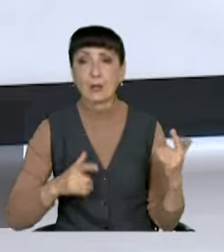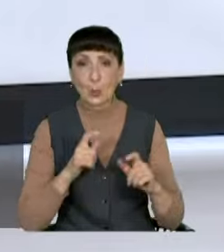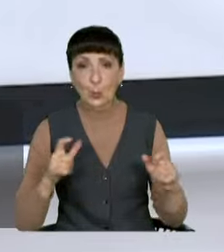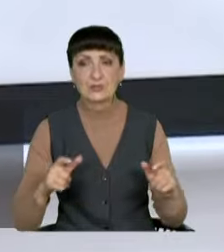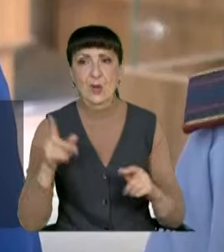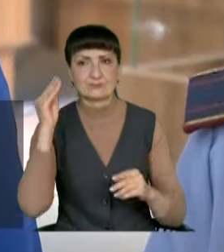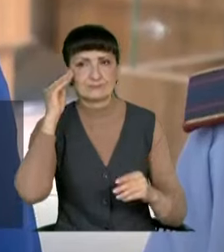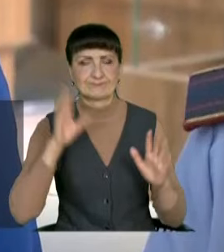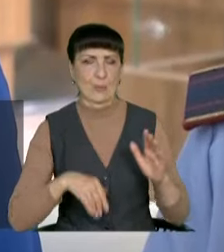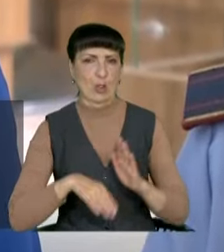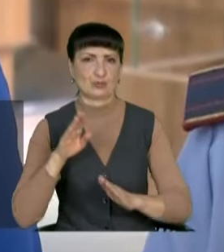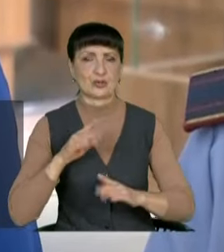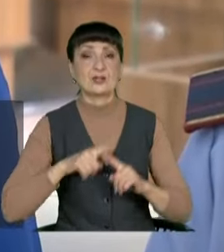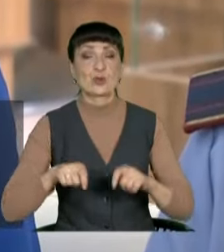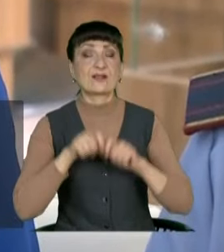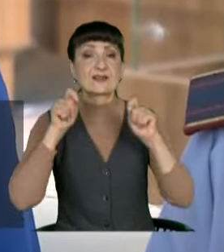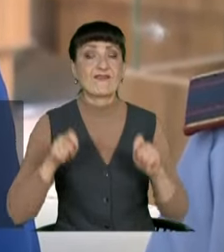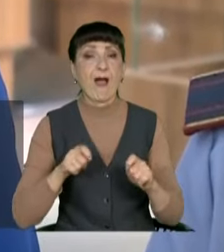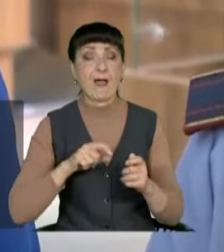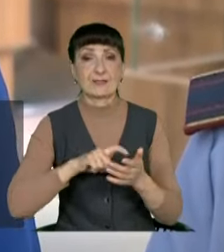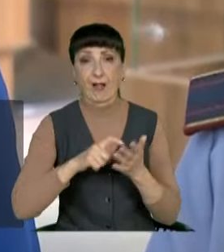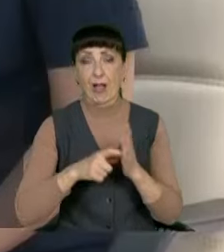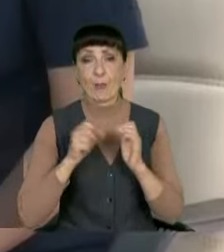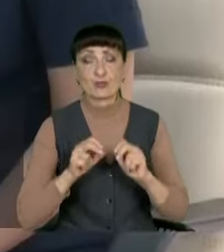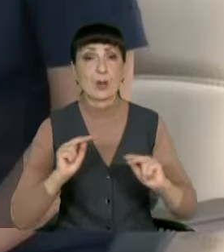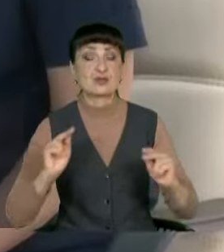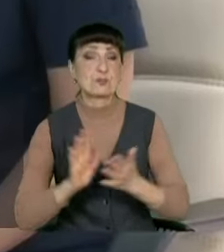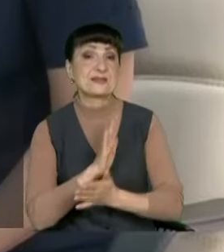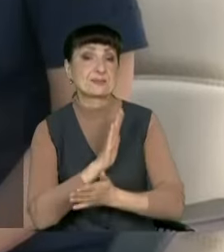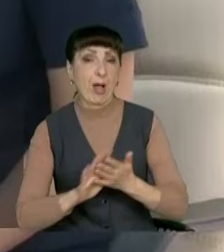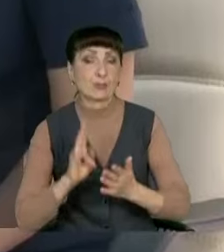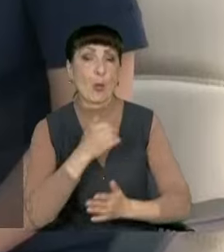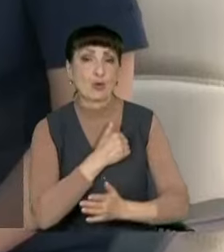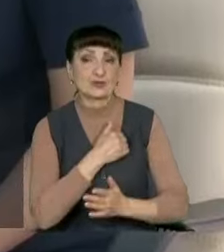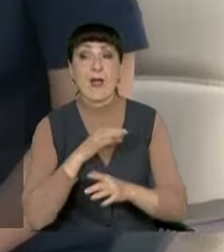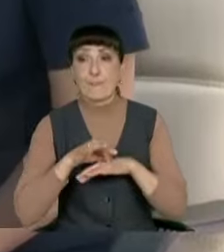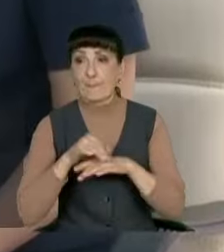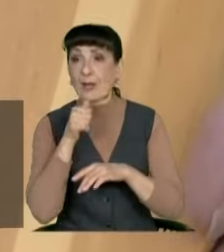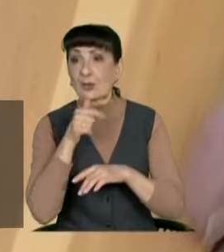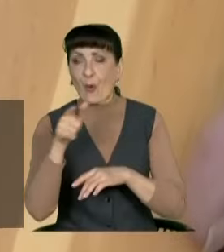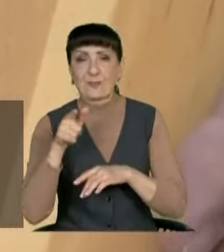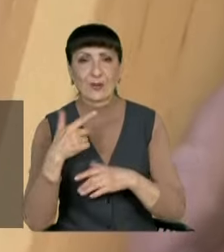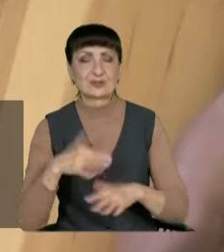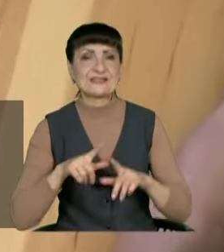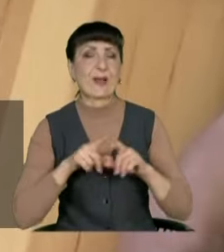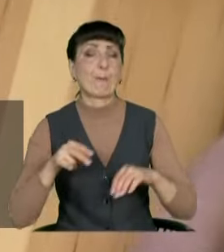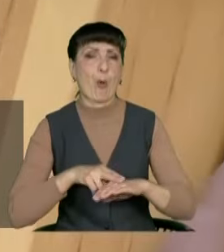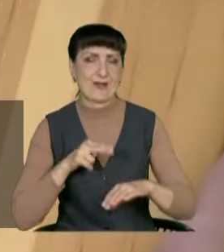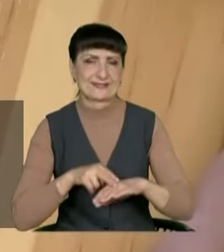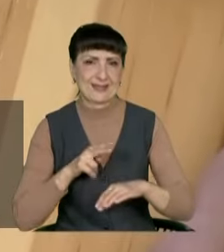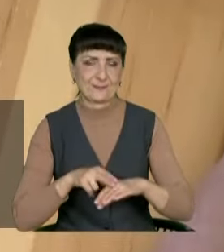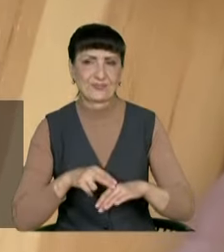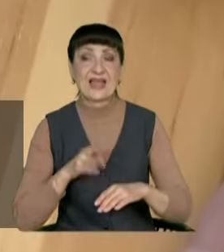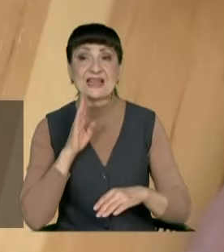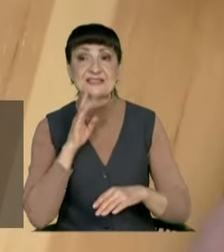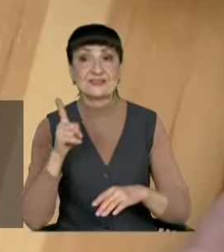считают Каримовы. И скоро открывают класс, где смогут бесплатно обучать желающих. Пока подобный урок провели для коллег дочери в департаменте полиции. Для Аяулым